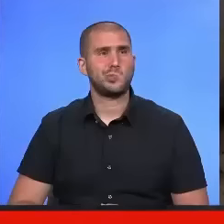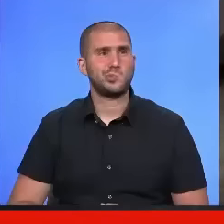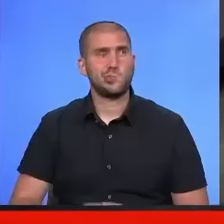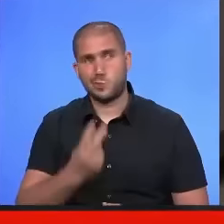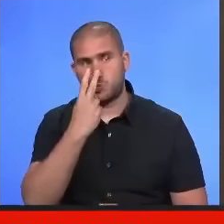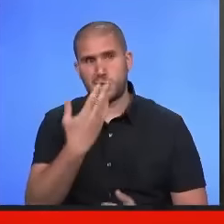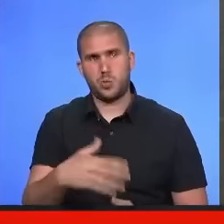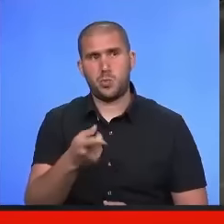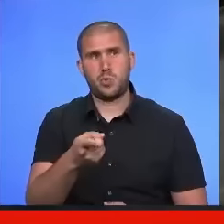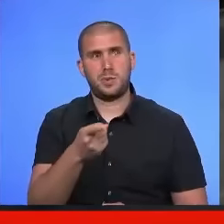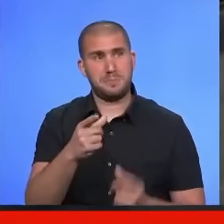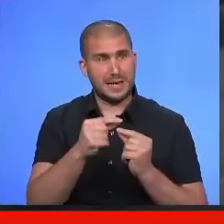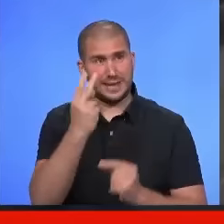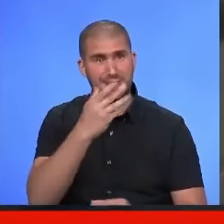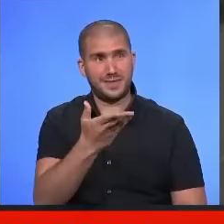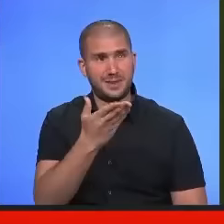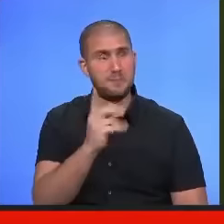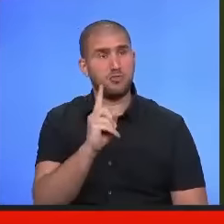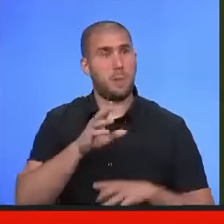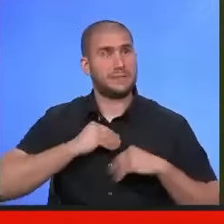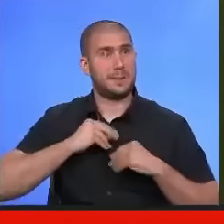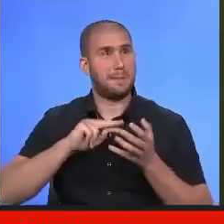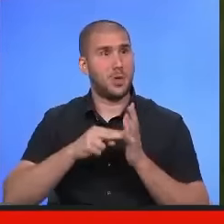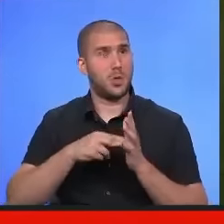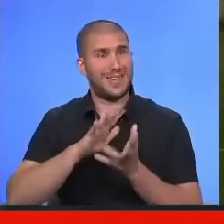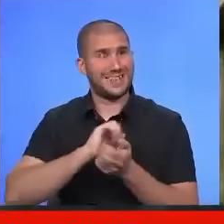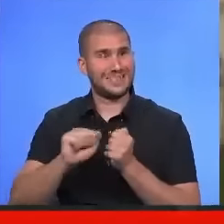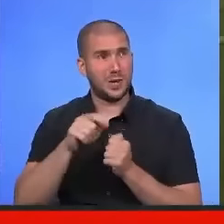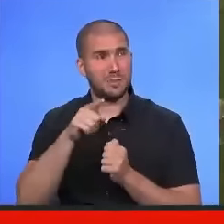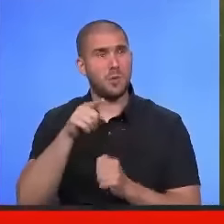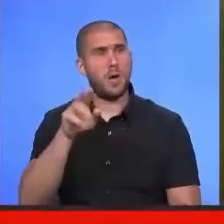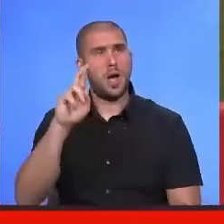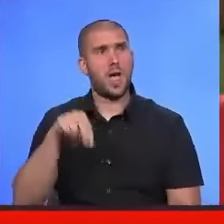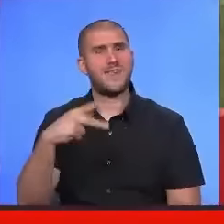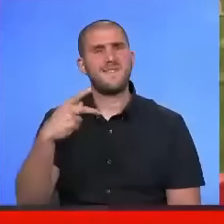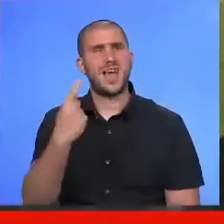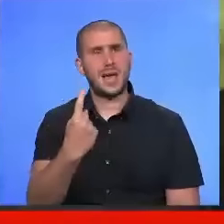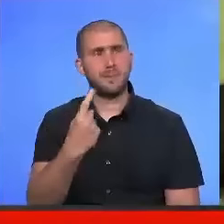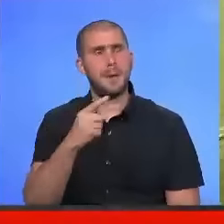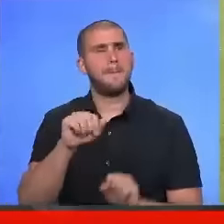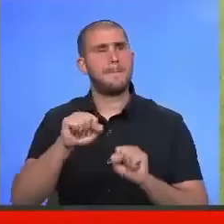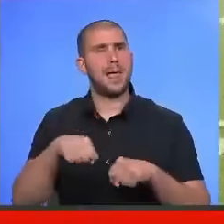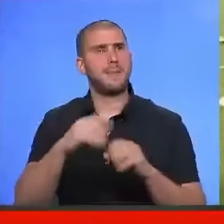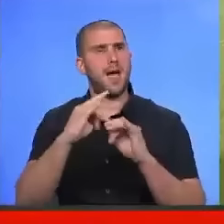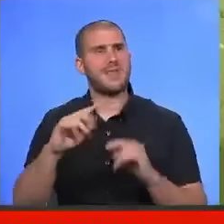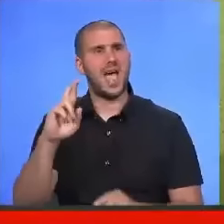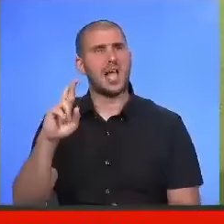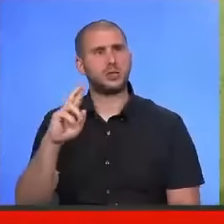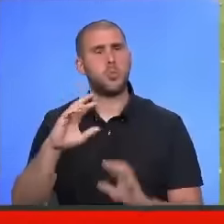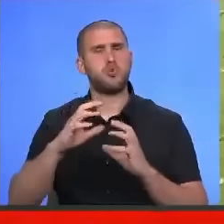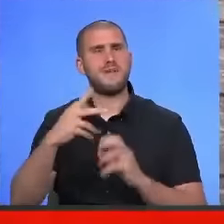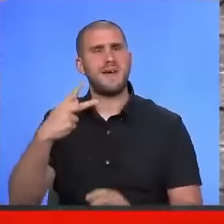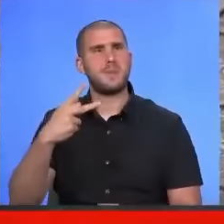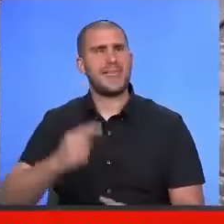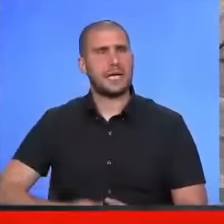דבר זה מאזה שתבין מי שלא מסכים עם מדיניות החיסולים הזאת הוא רן פחימה הבעלים של חברת רנצ'ו במושב